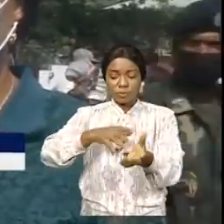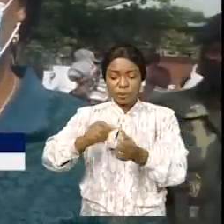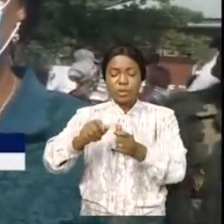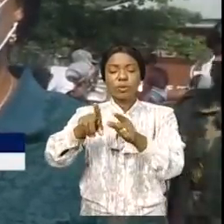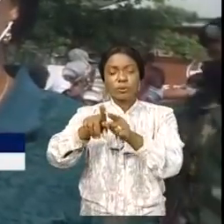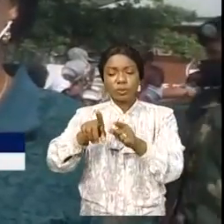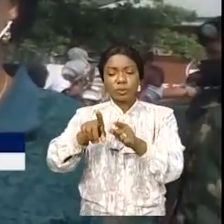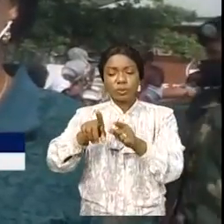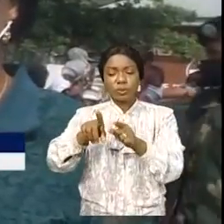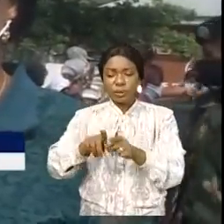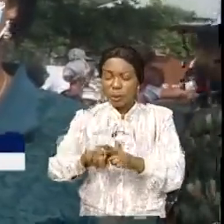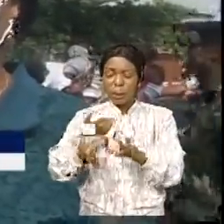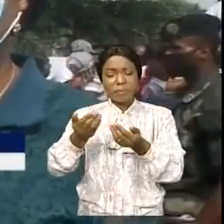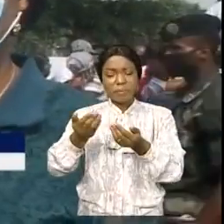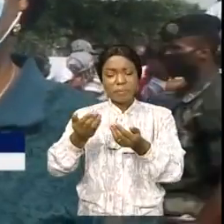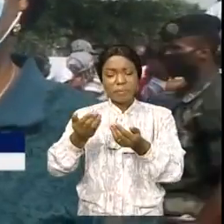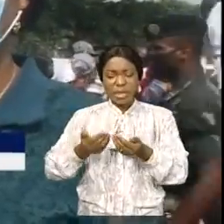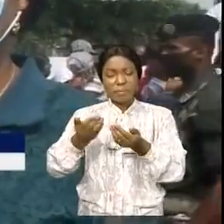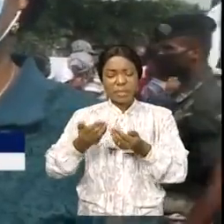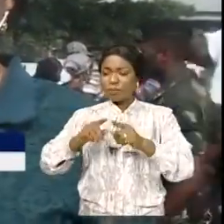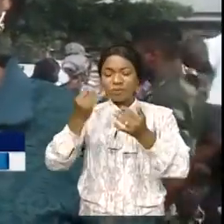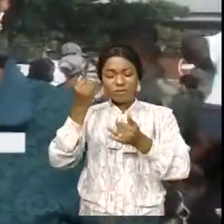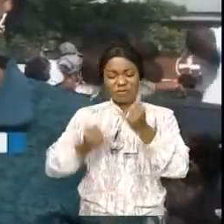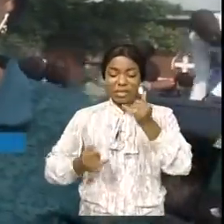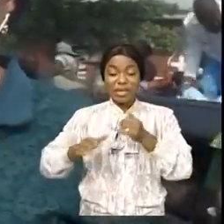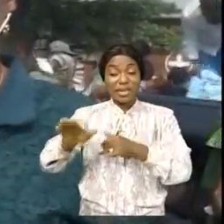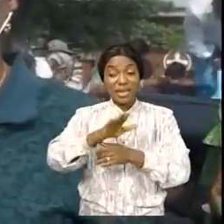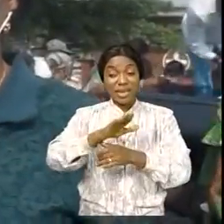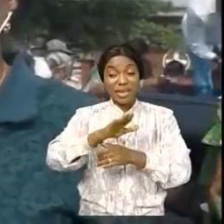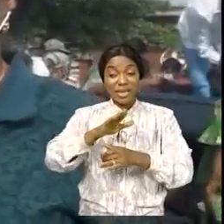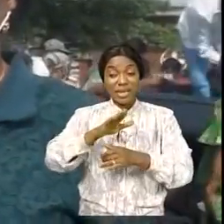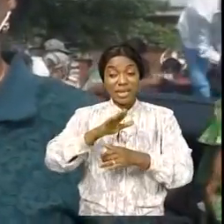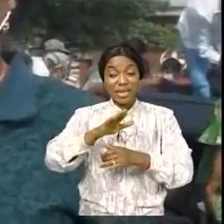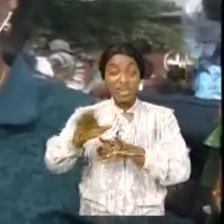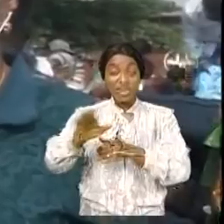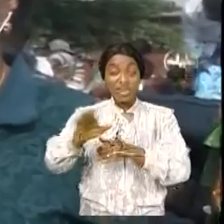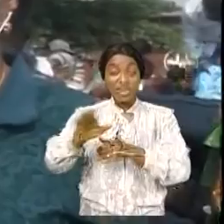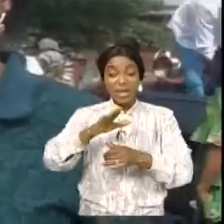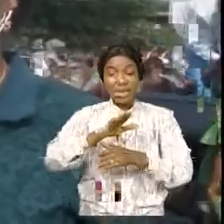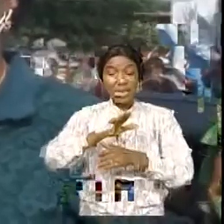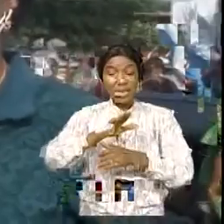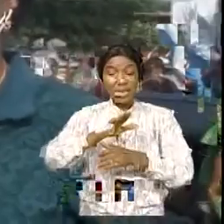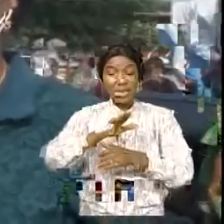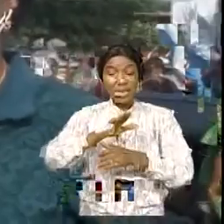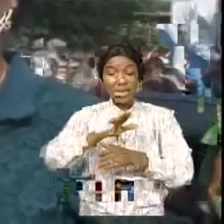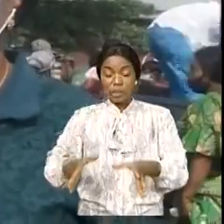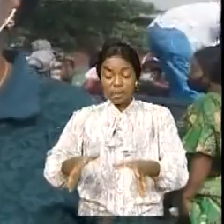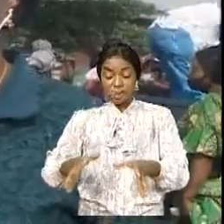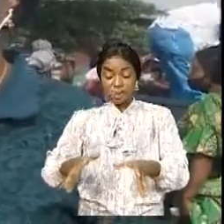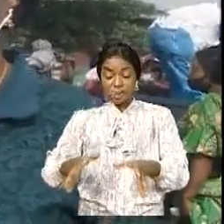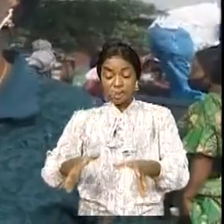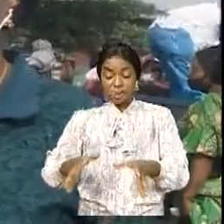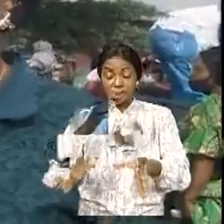peu soulager. Ça ne va pas remplacer tout ce qu'ils ont perdu. Et c'est le geste.